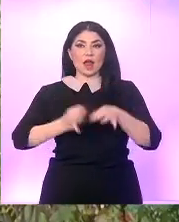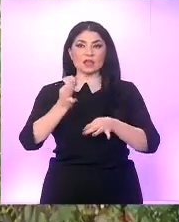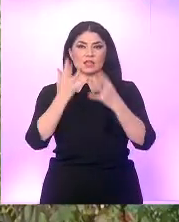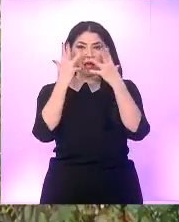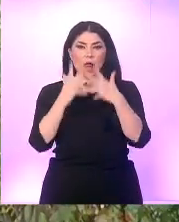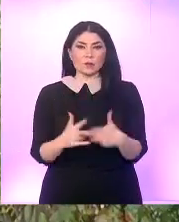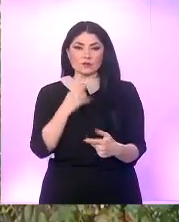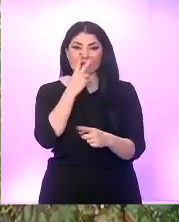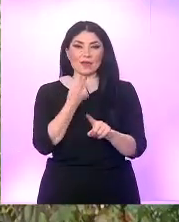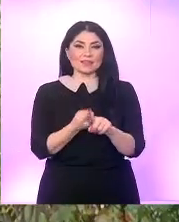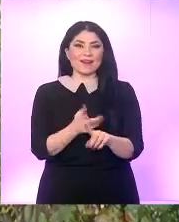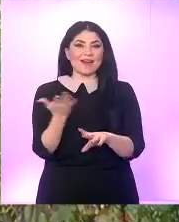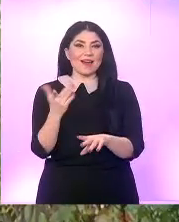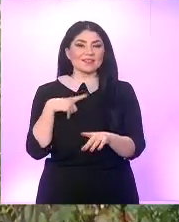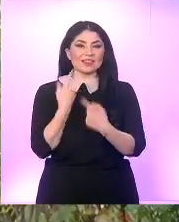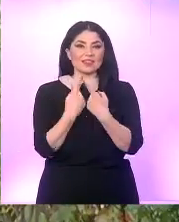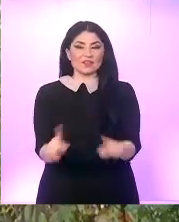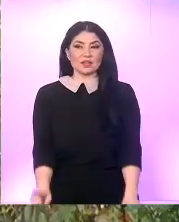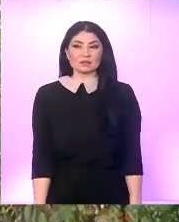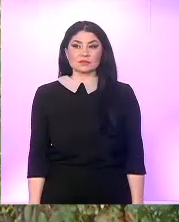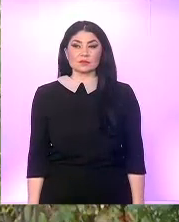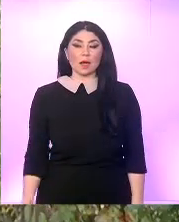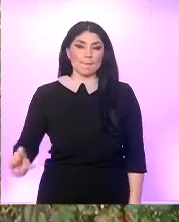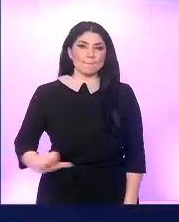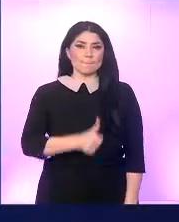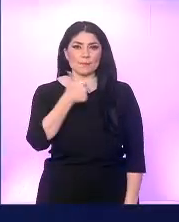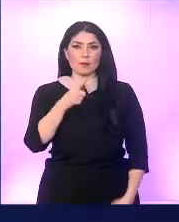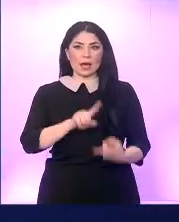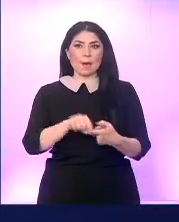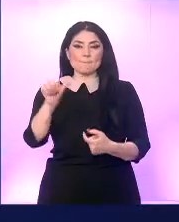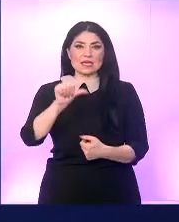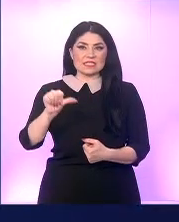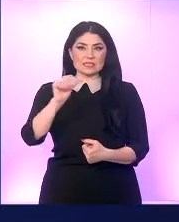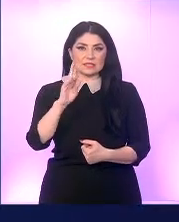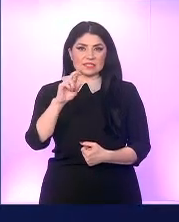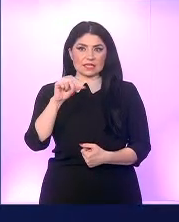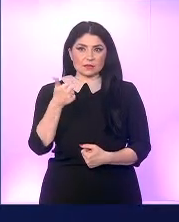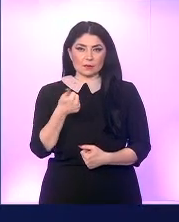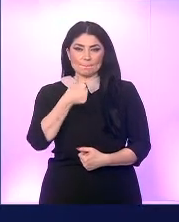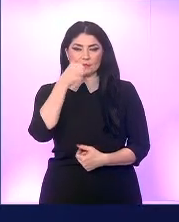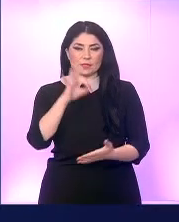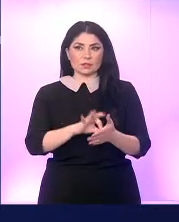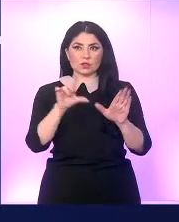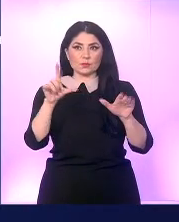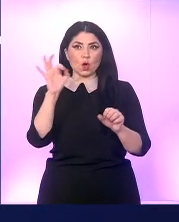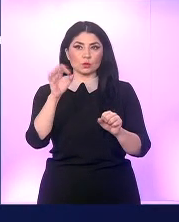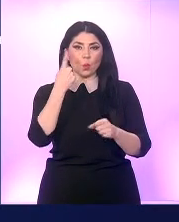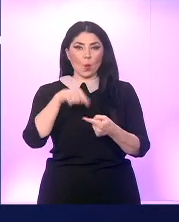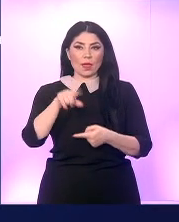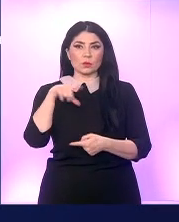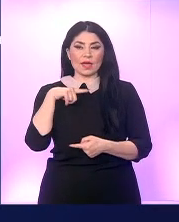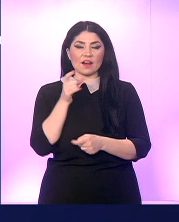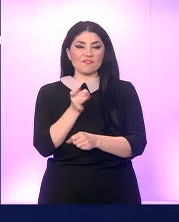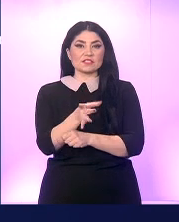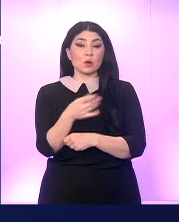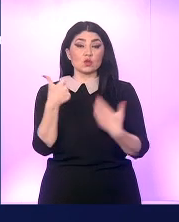câteva calcule, să vedem exact care sunt diferențele. Luăm mai întâi cazul benzinei și vedem că pe data de 7 octombrie un litru de benzină se